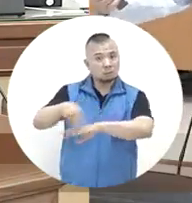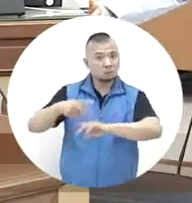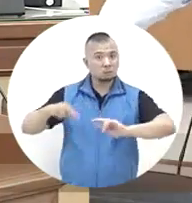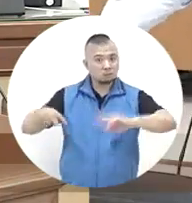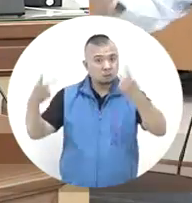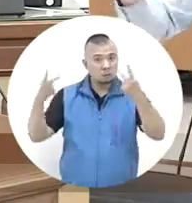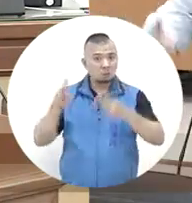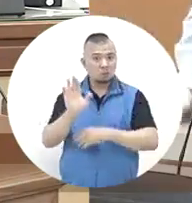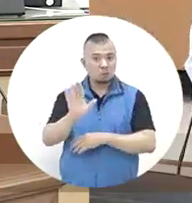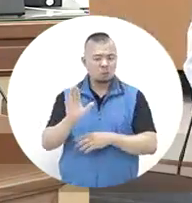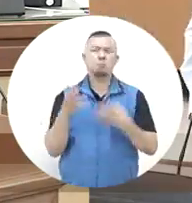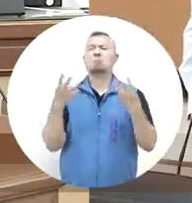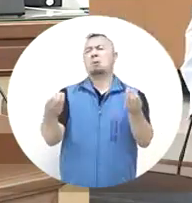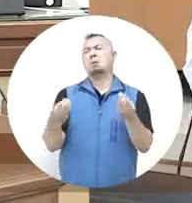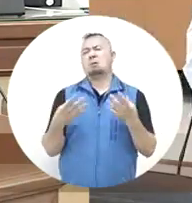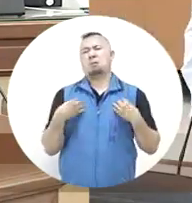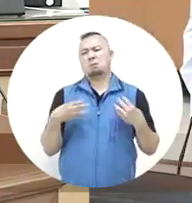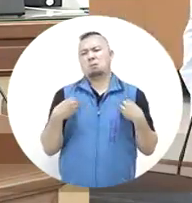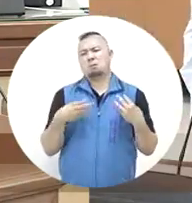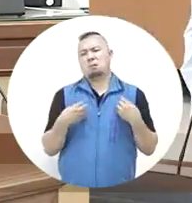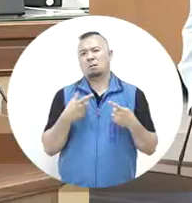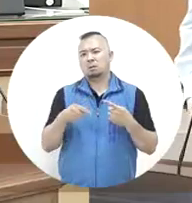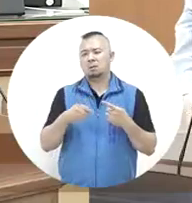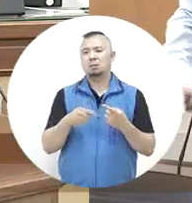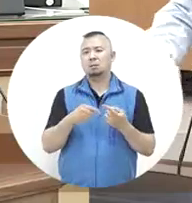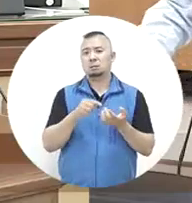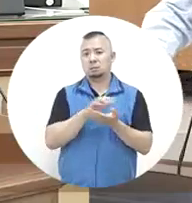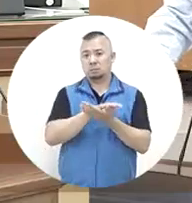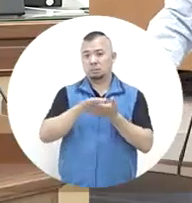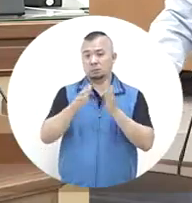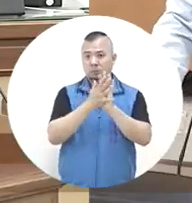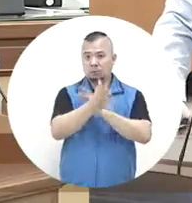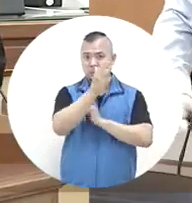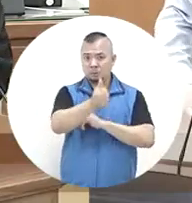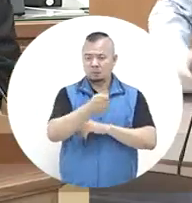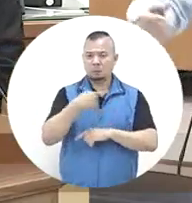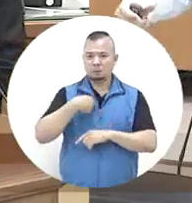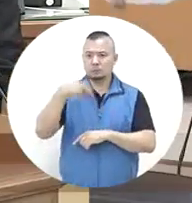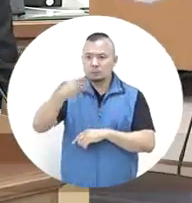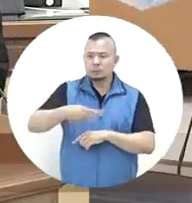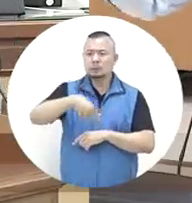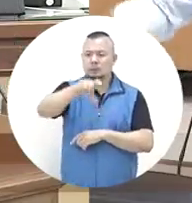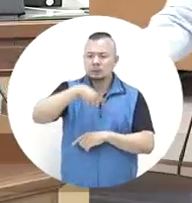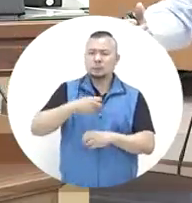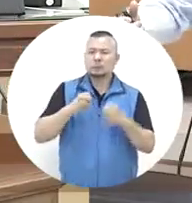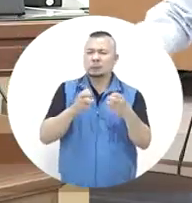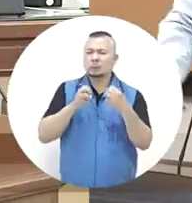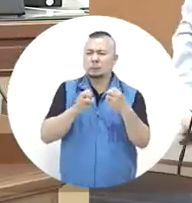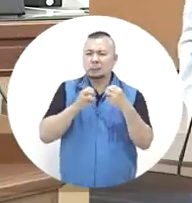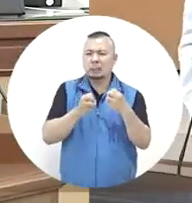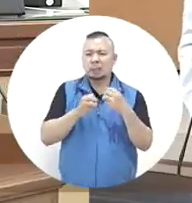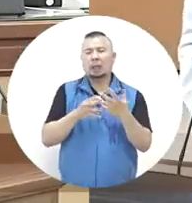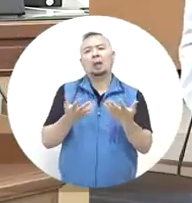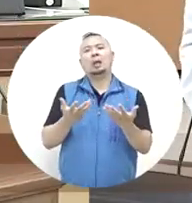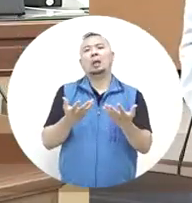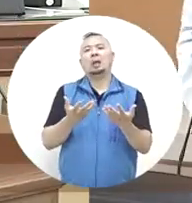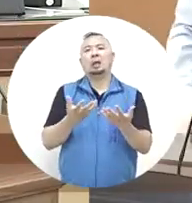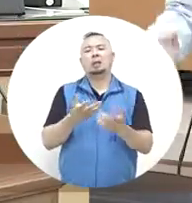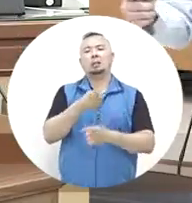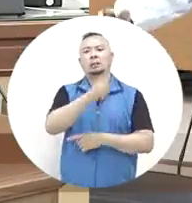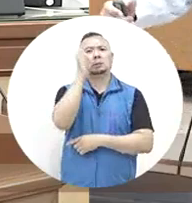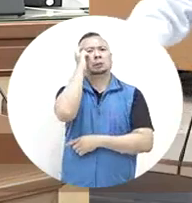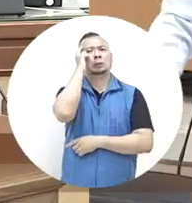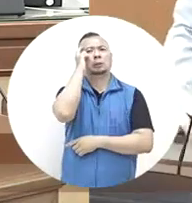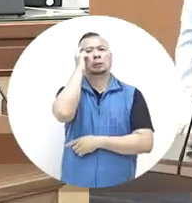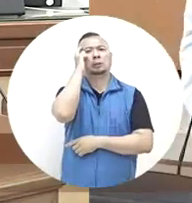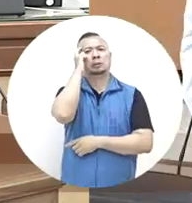所以我再一次跟清洁队长来沟通这件事情，吼，哦，啊，沟通实在是他一步都不肯退啦，吼，